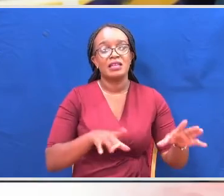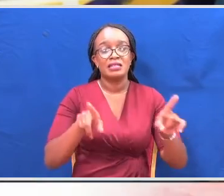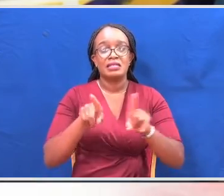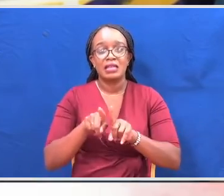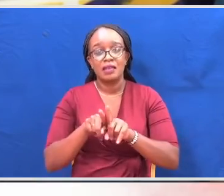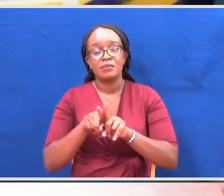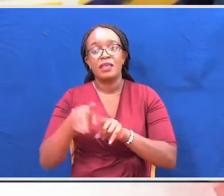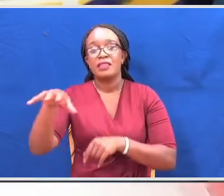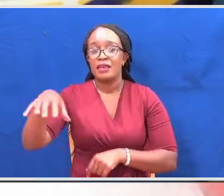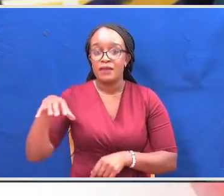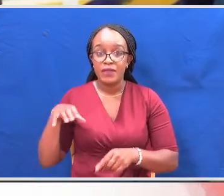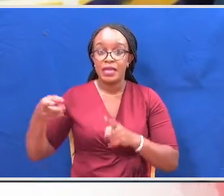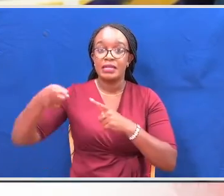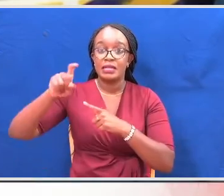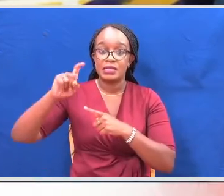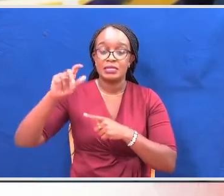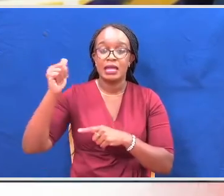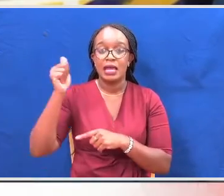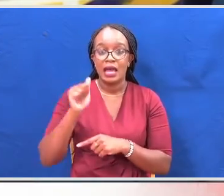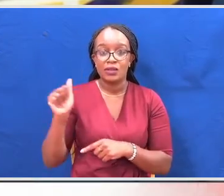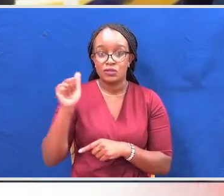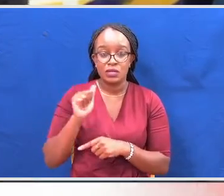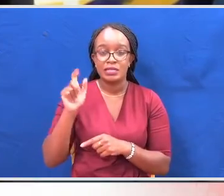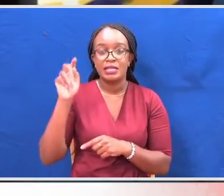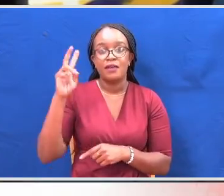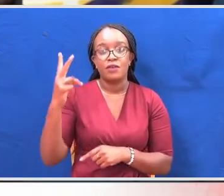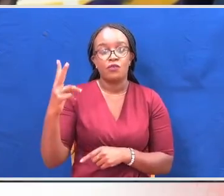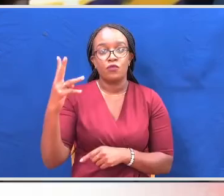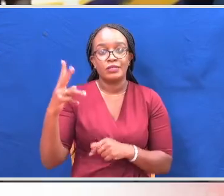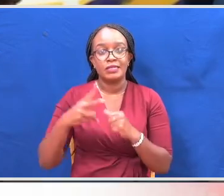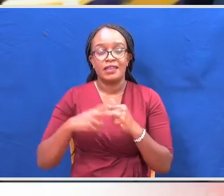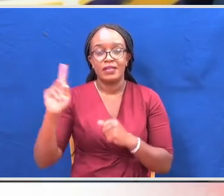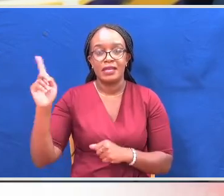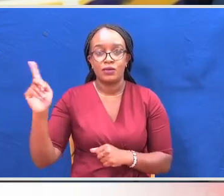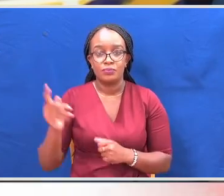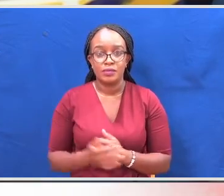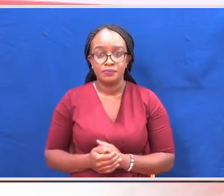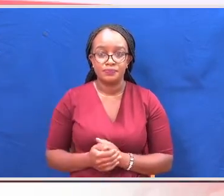kupandisha nauli. Andrea Kilemi, TV47, Nairobi.